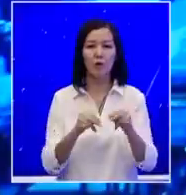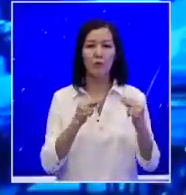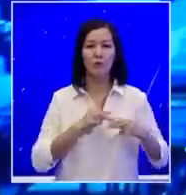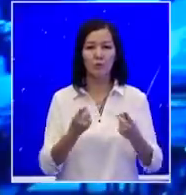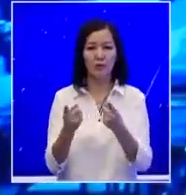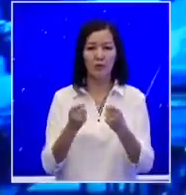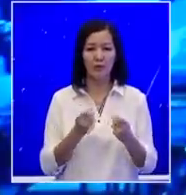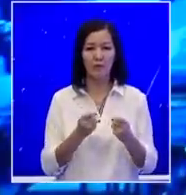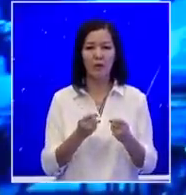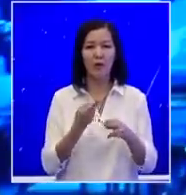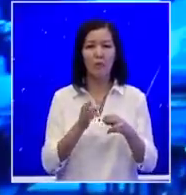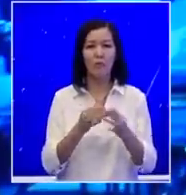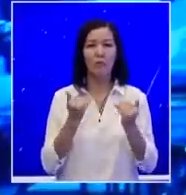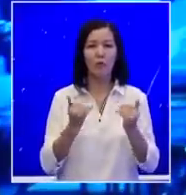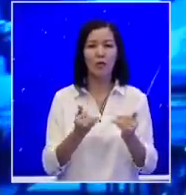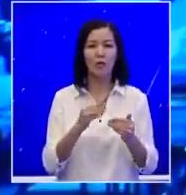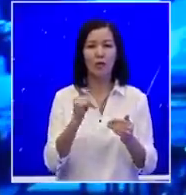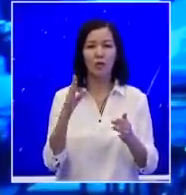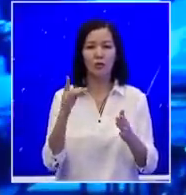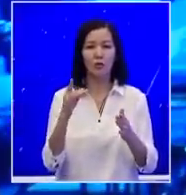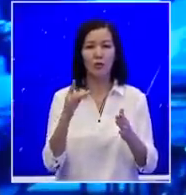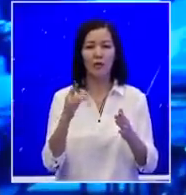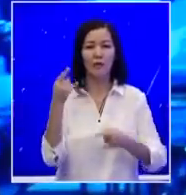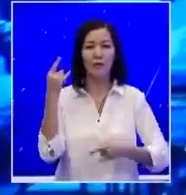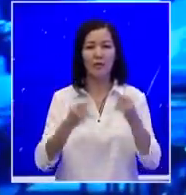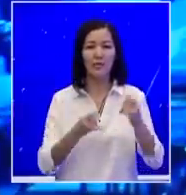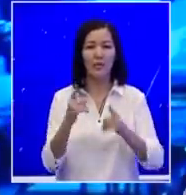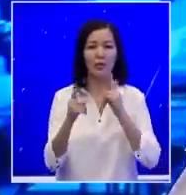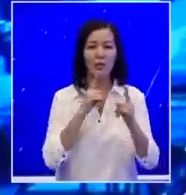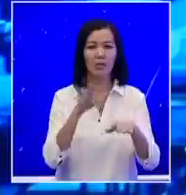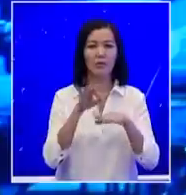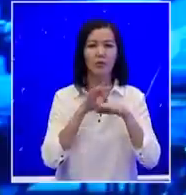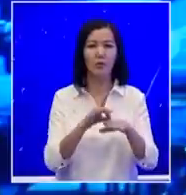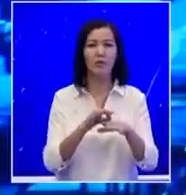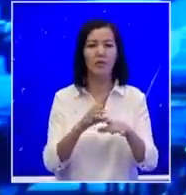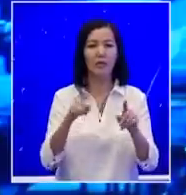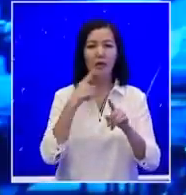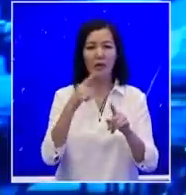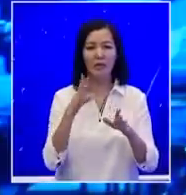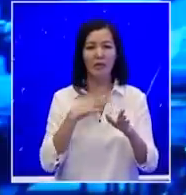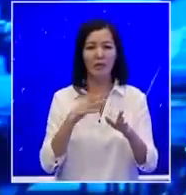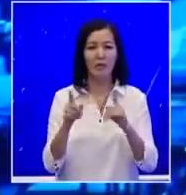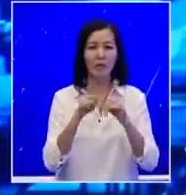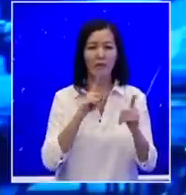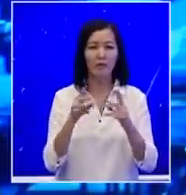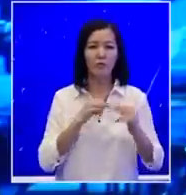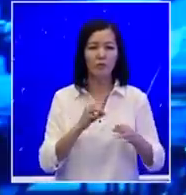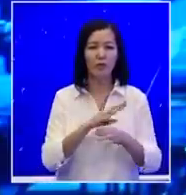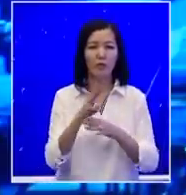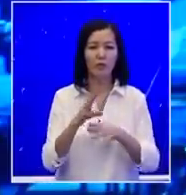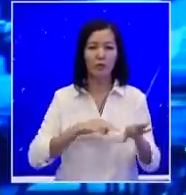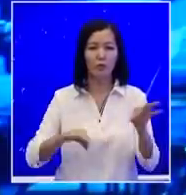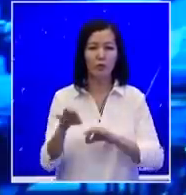қоғамдық жұмысқа тартылмақ. Бұл туралы Жетісу медиа ақпараттық алаңында өткен баспасөз мәслихатында айтылды. Мамандар брифингте